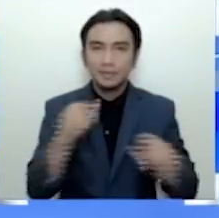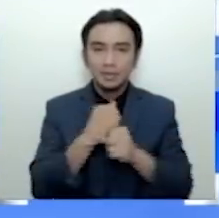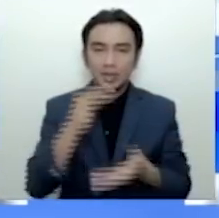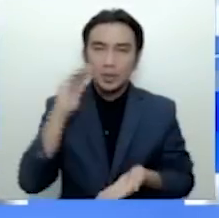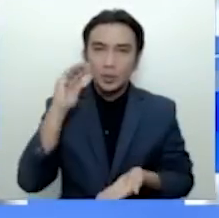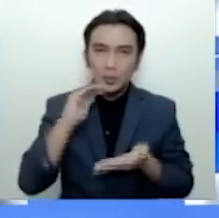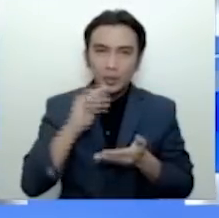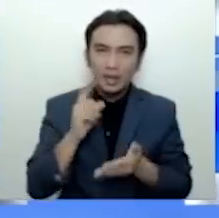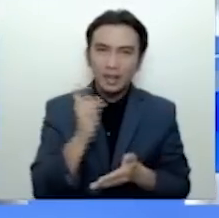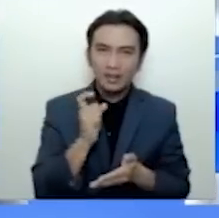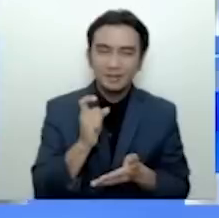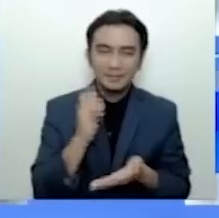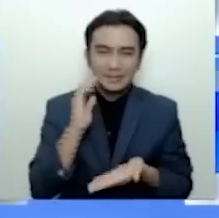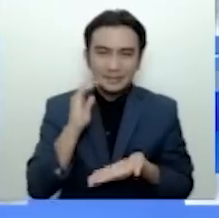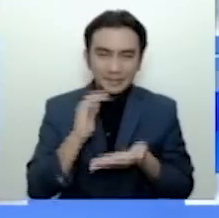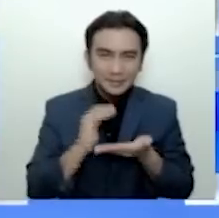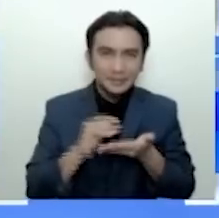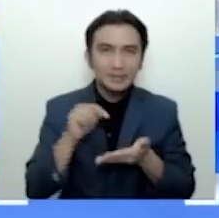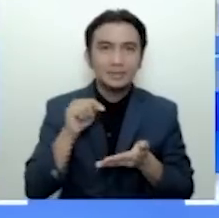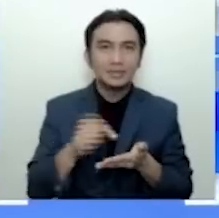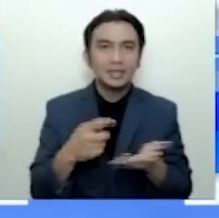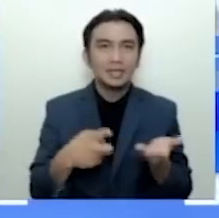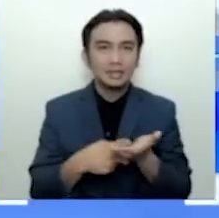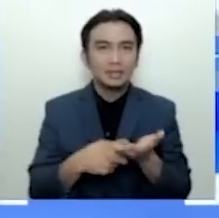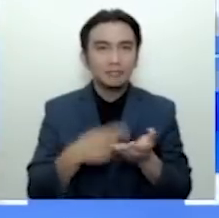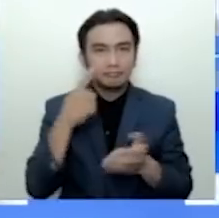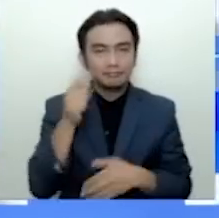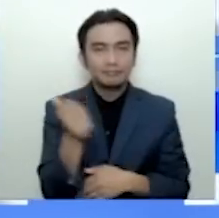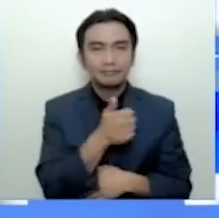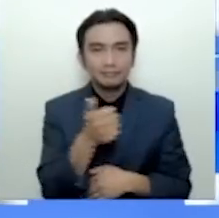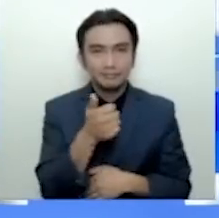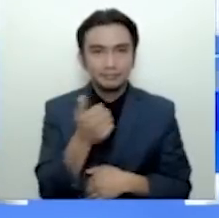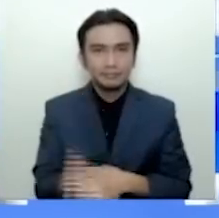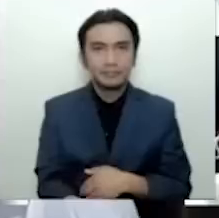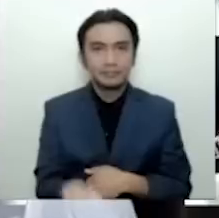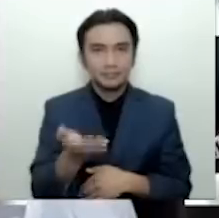biyahe. Saksi sina Mark Salazar at Joseph Morong.